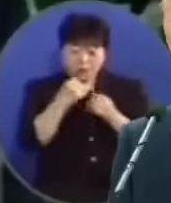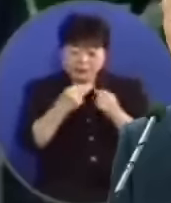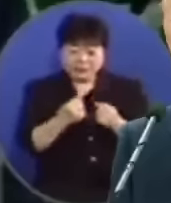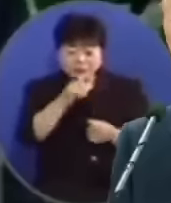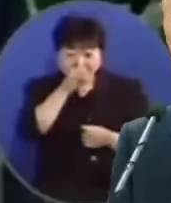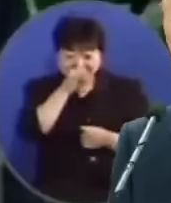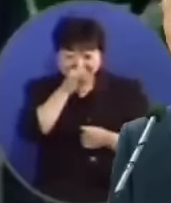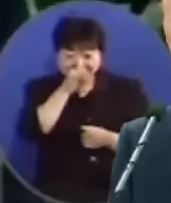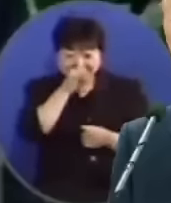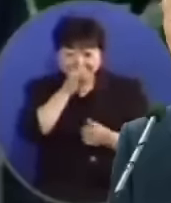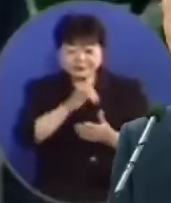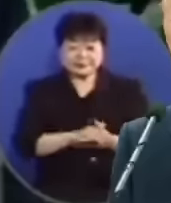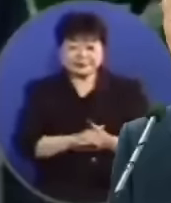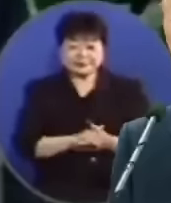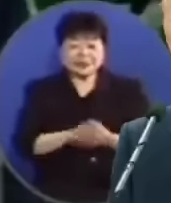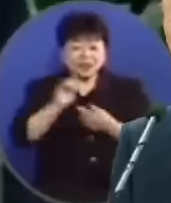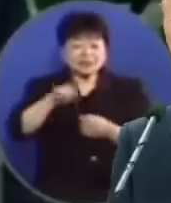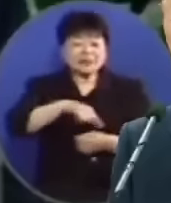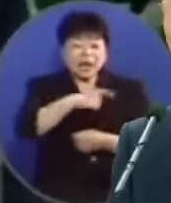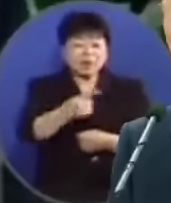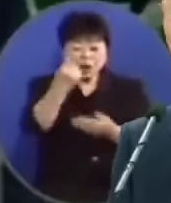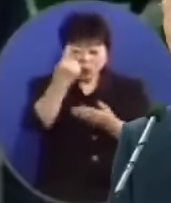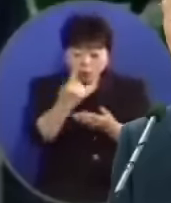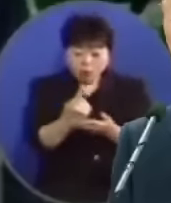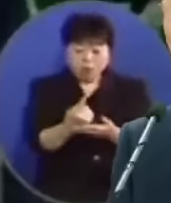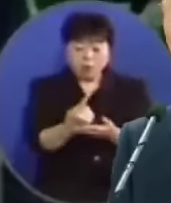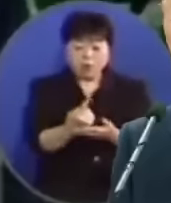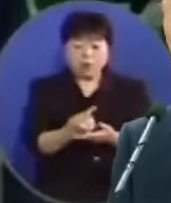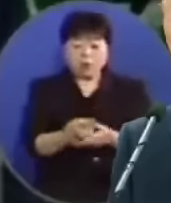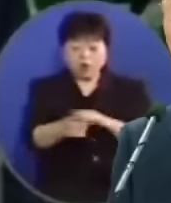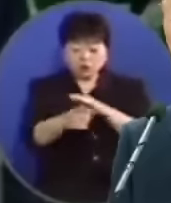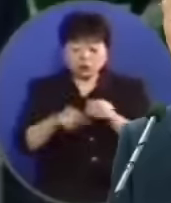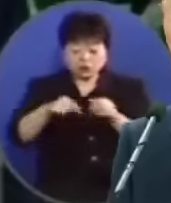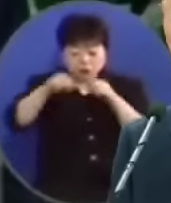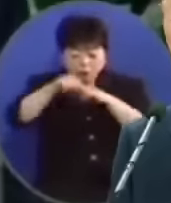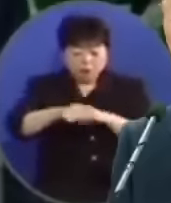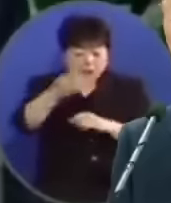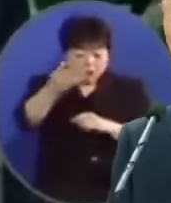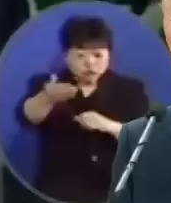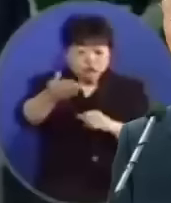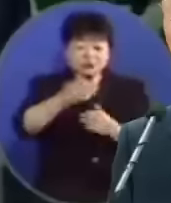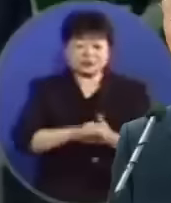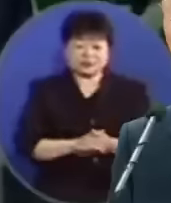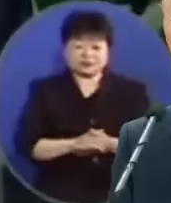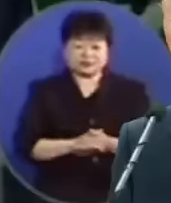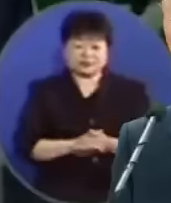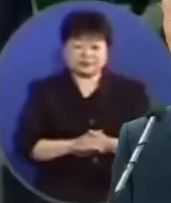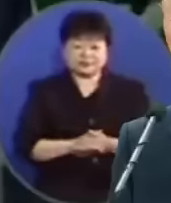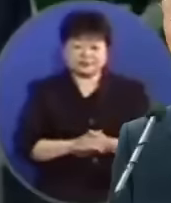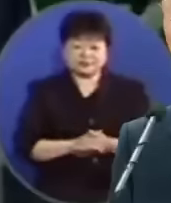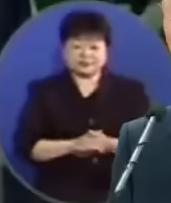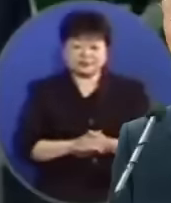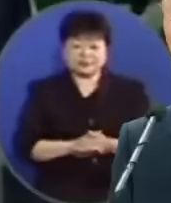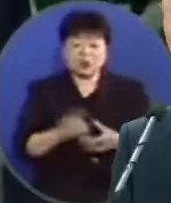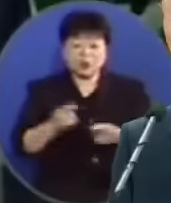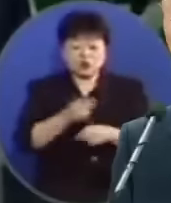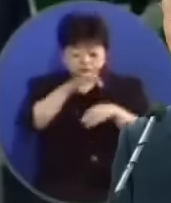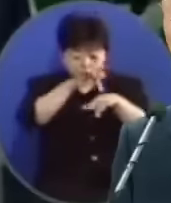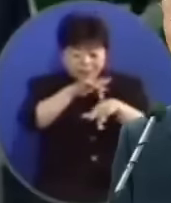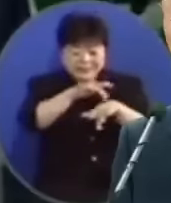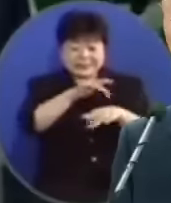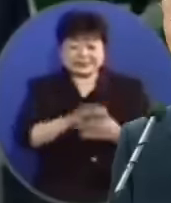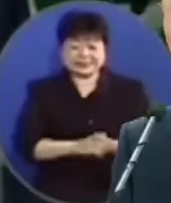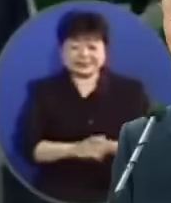계시지만 그 다음으로 우리에게 다가와서 우리를 도역자로 죽이고 멸망시키려고 하는 것이 바로 원수 마귀인